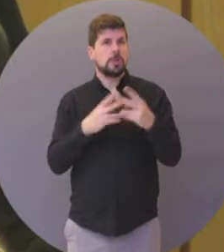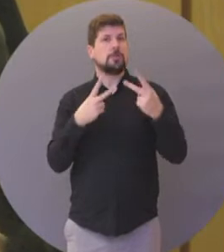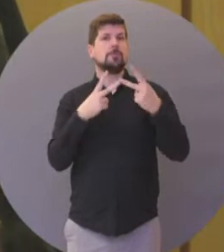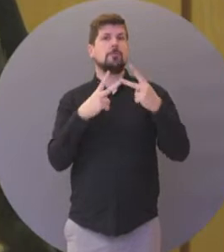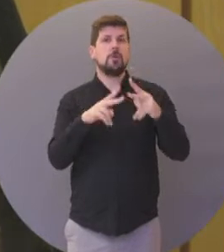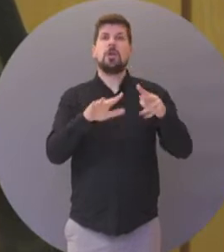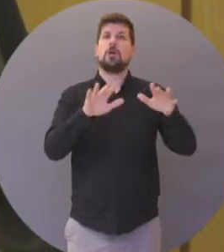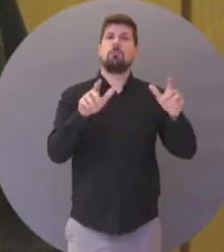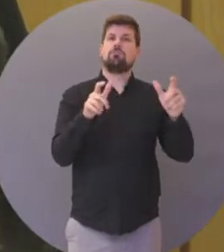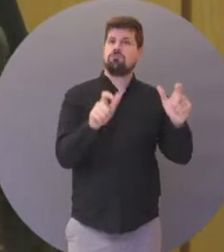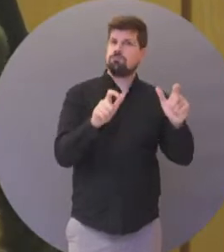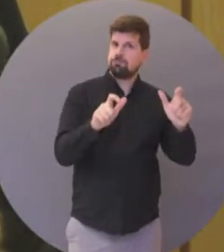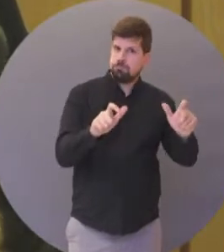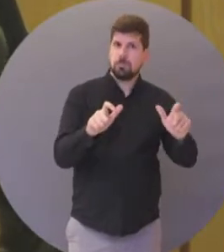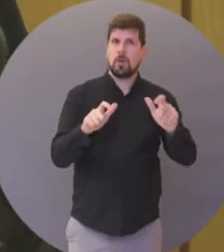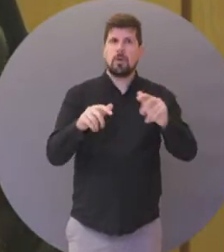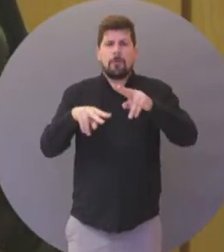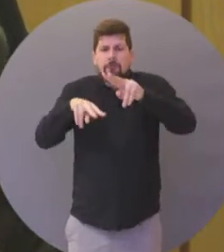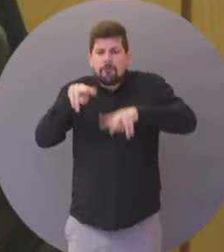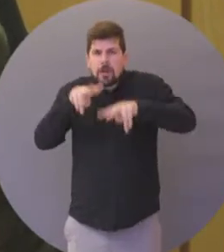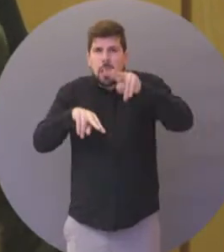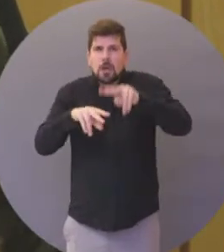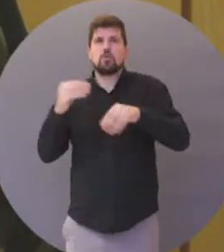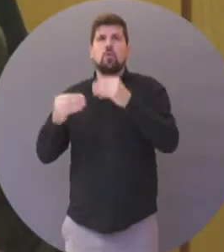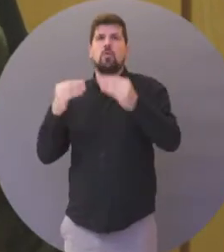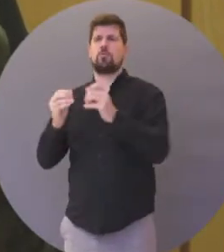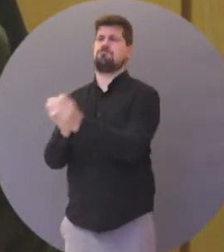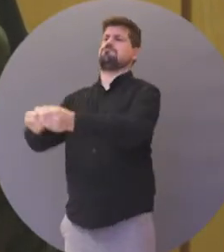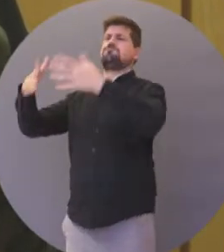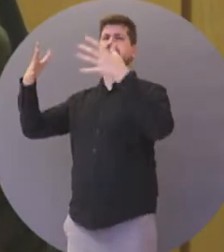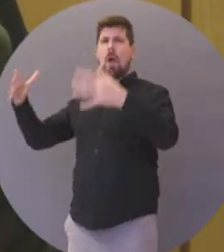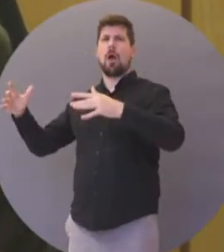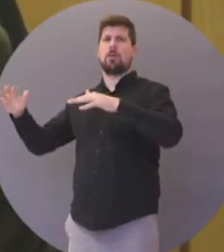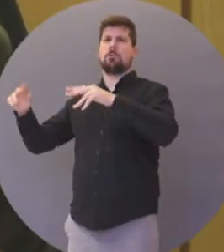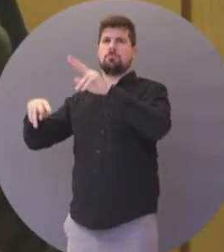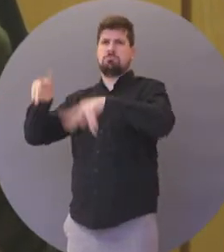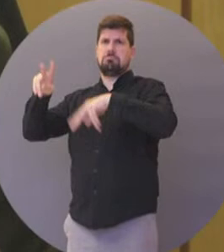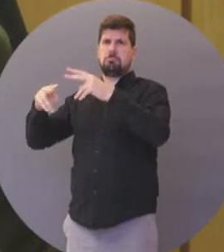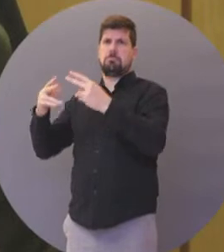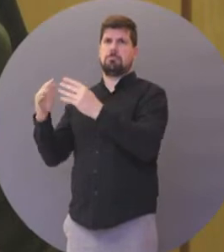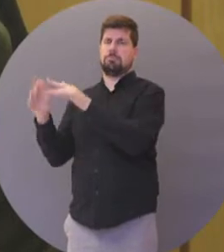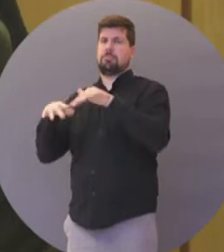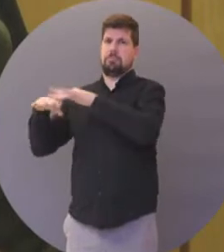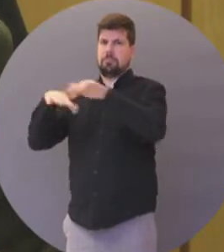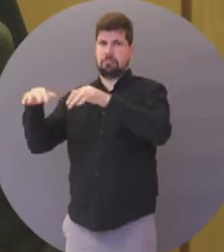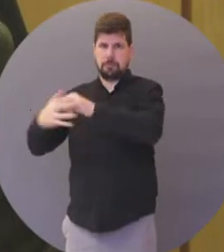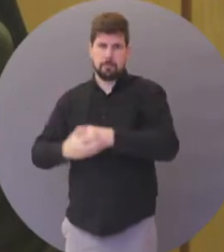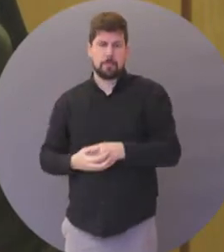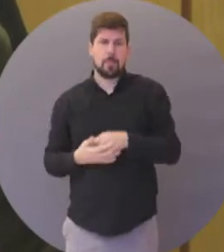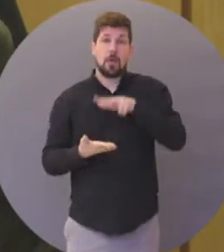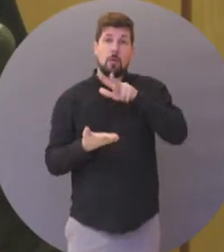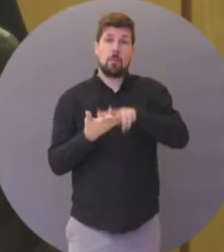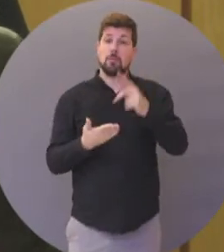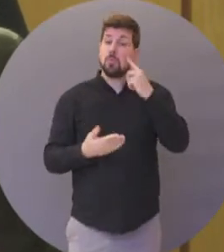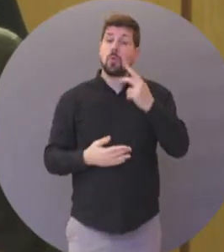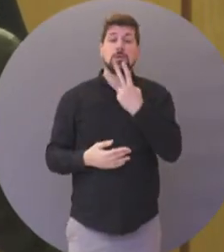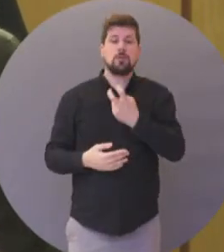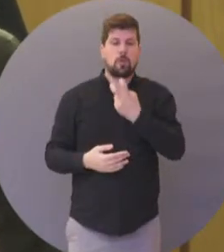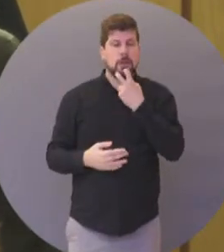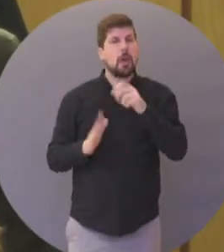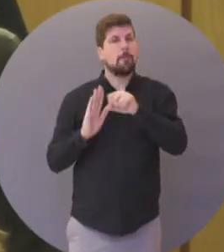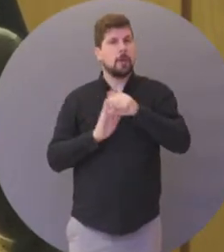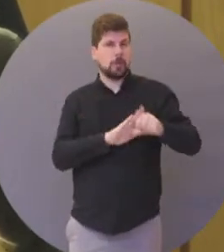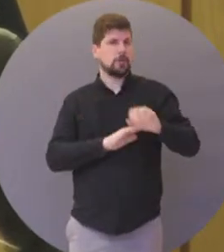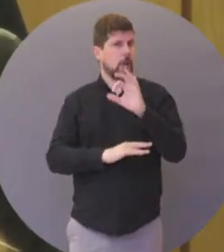et ce qui concerne les métropoles le logement est une priorité pour nos habitants mais nous considérons que votre